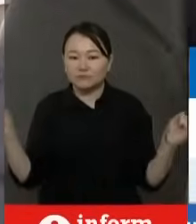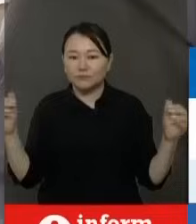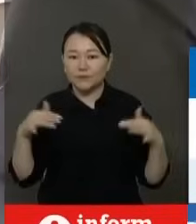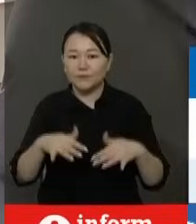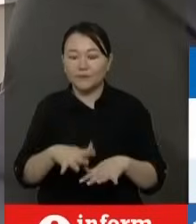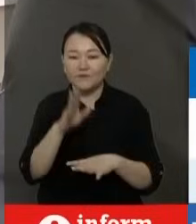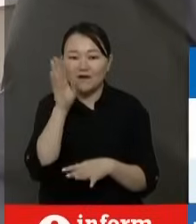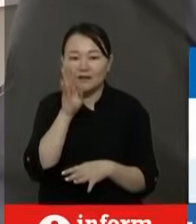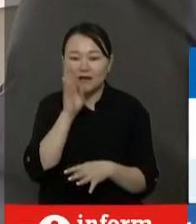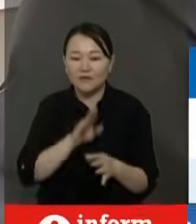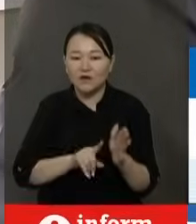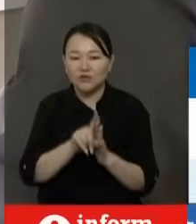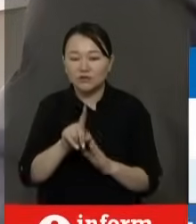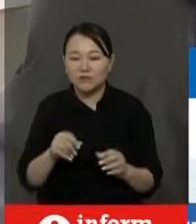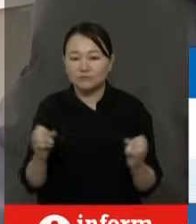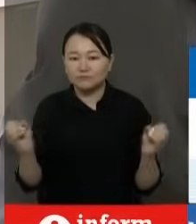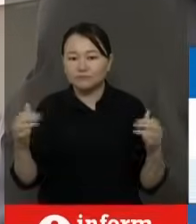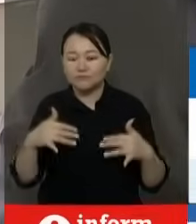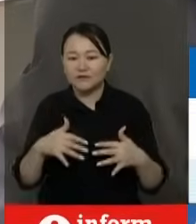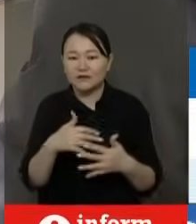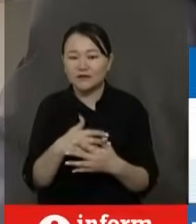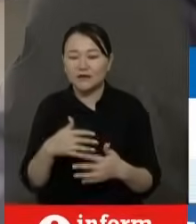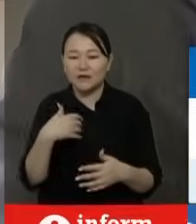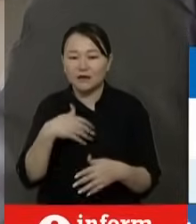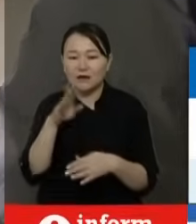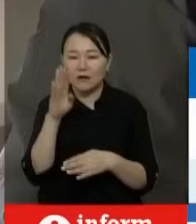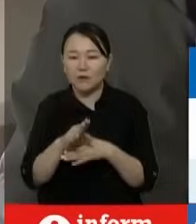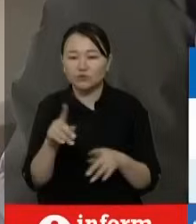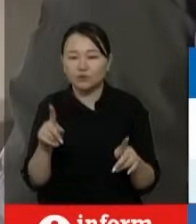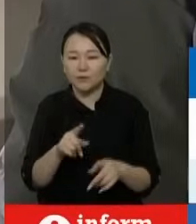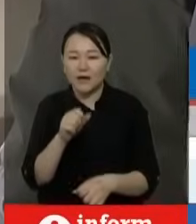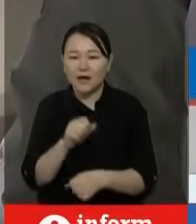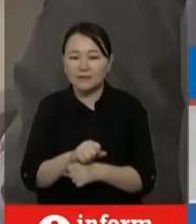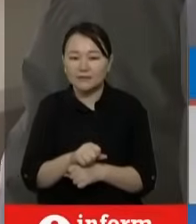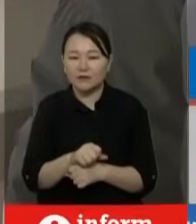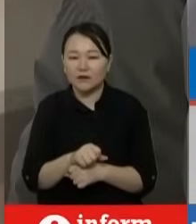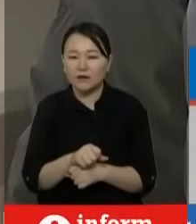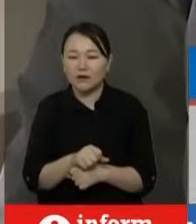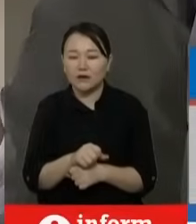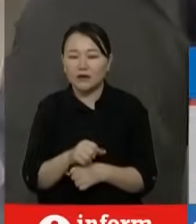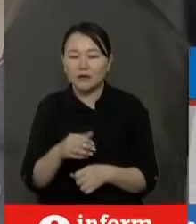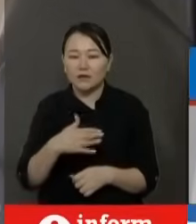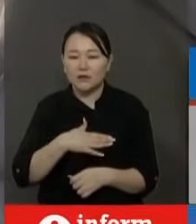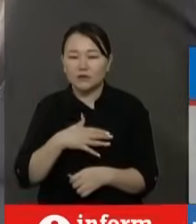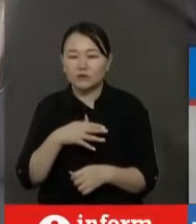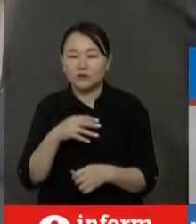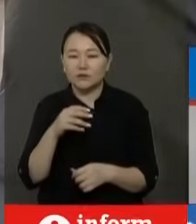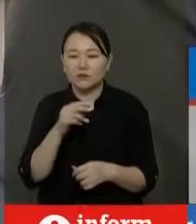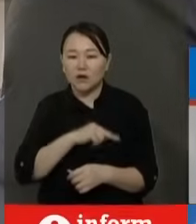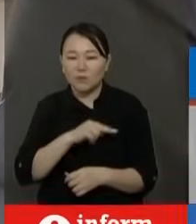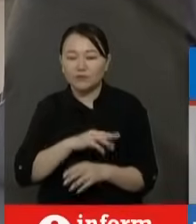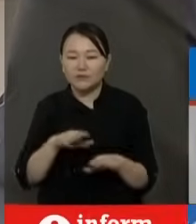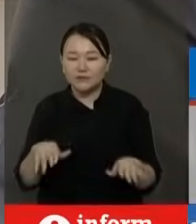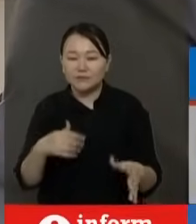со всех сторон. Вода начала поступать. Потом я дал команду о том, чтобы приостановить нашу деятельность. Детей